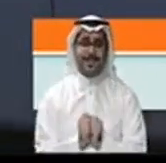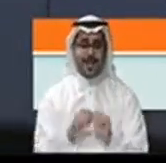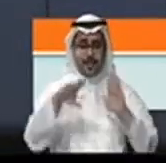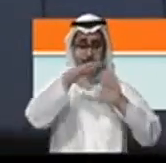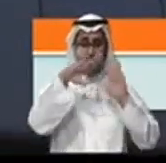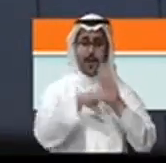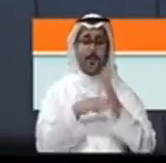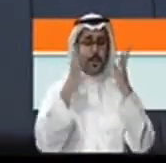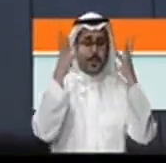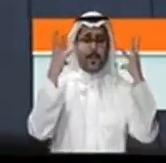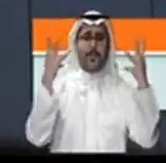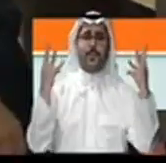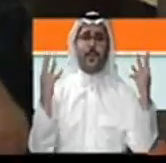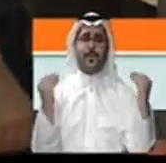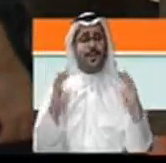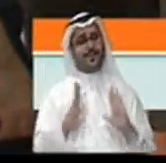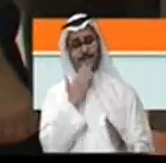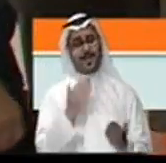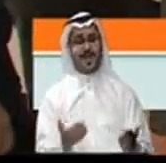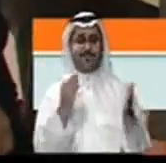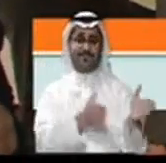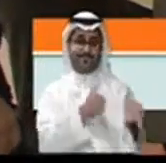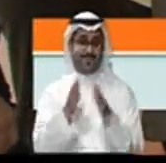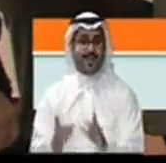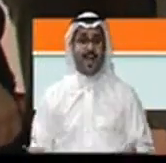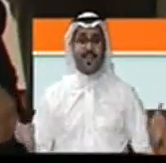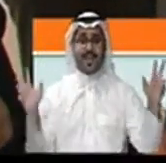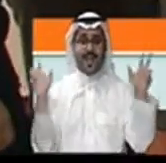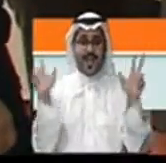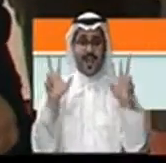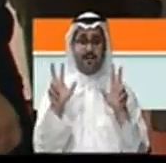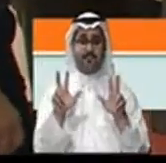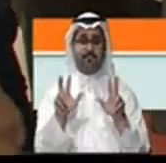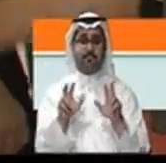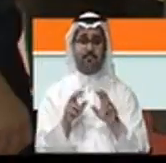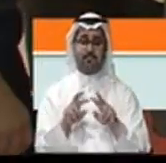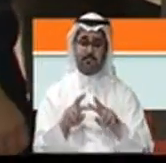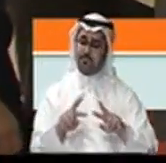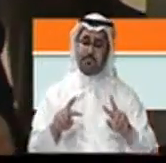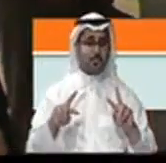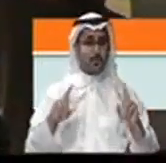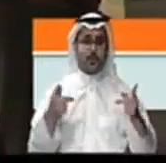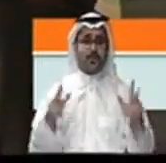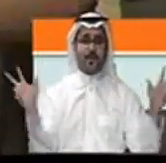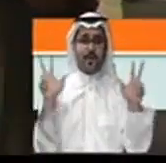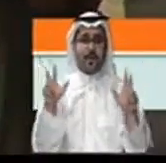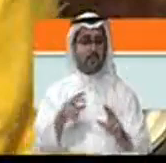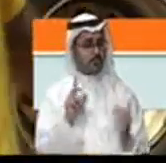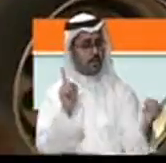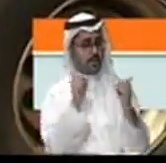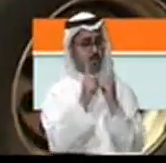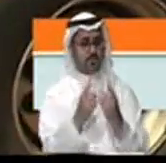الحاج مرتاح بشكل كبير جدا. تعرف افراد البعثات الاعلامية على جهود بذلت من كافة القطاعات